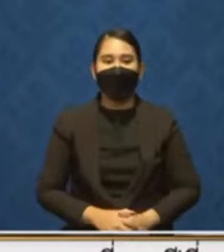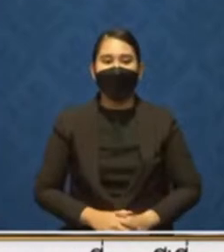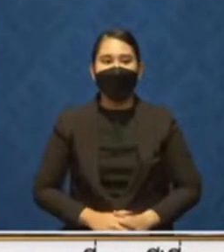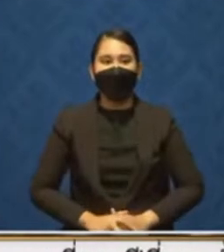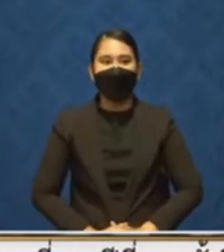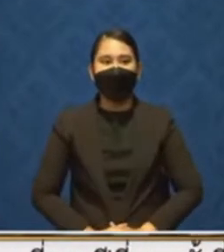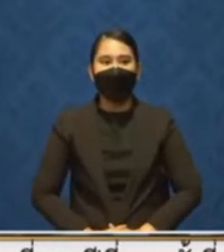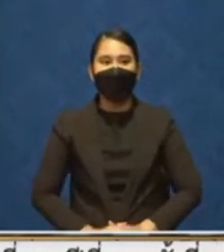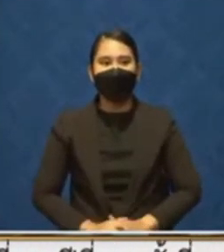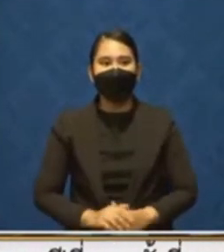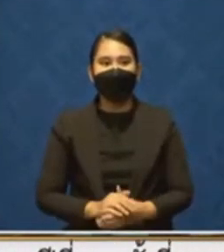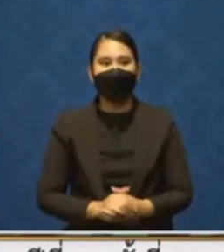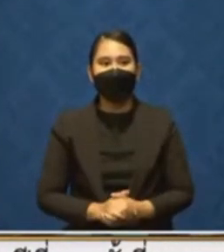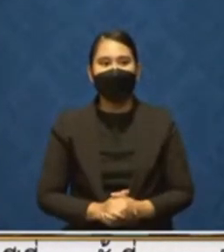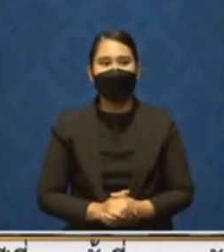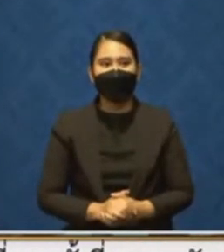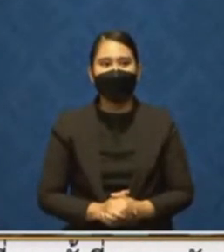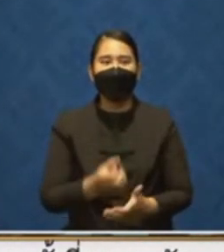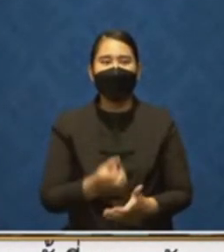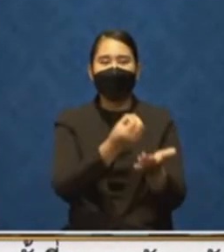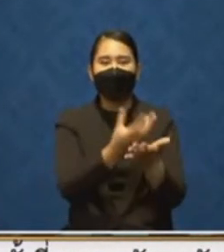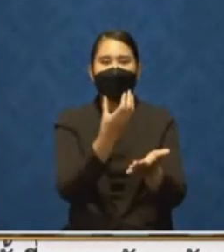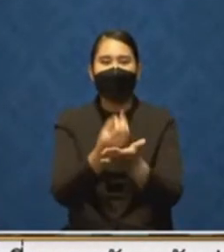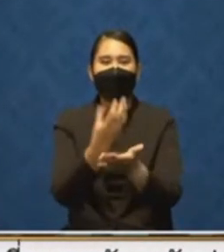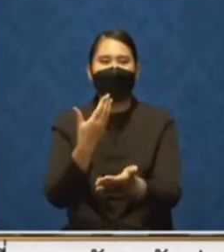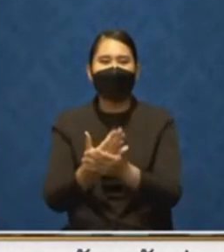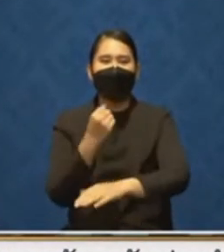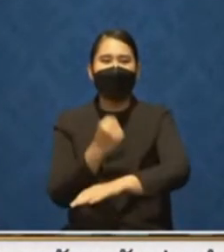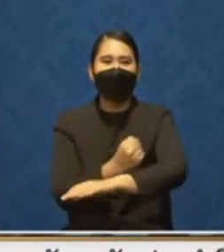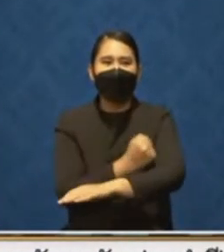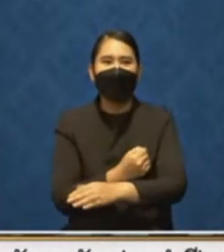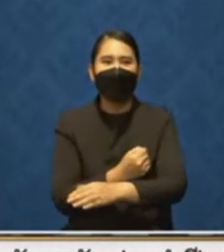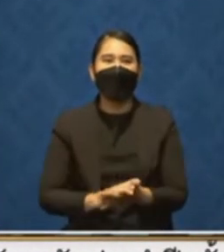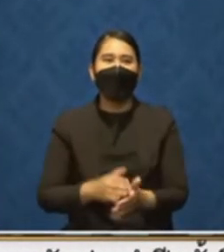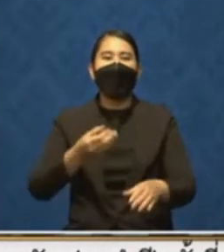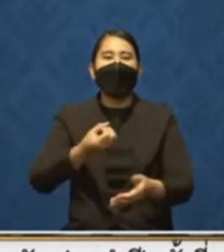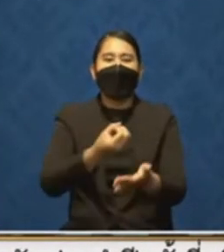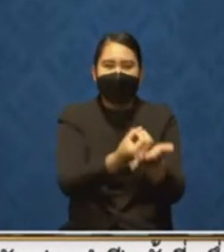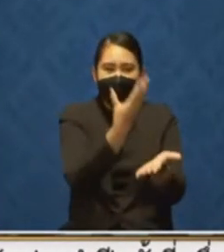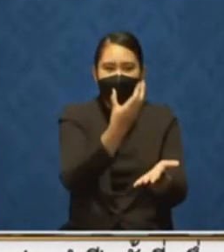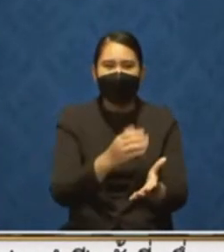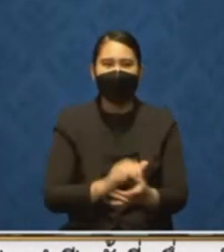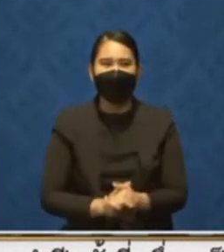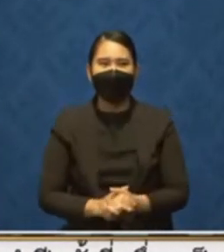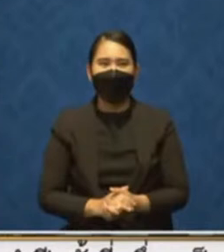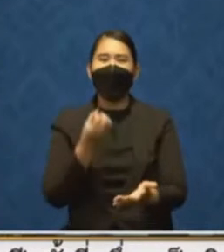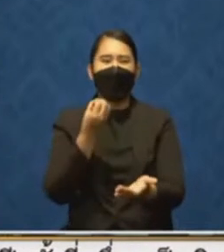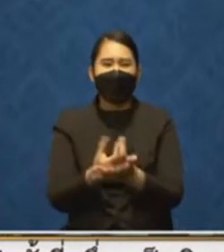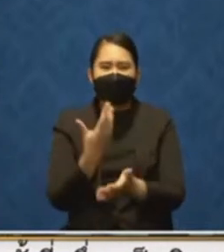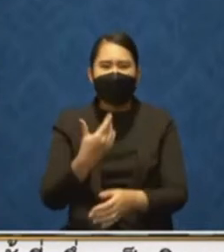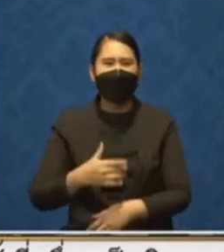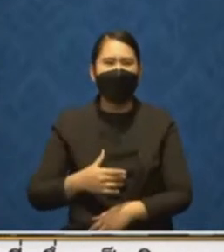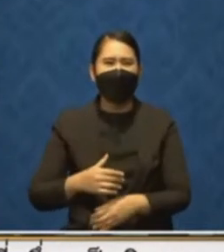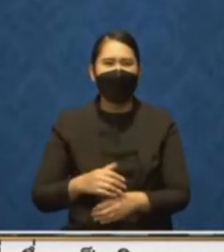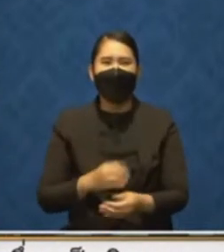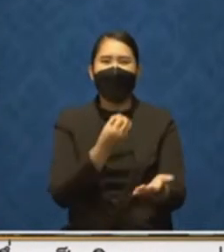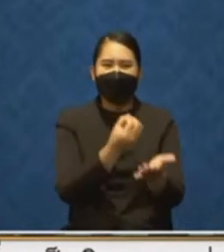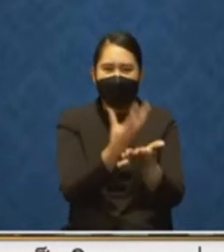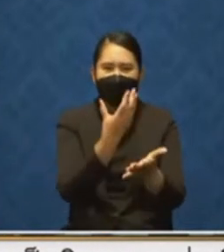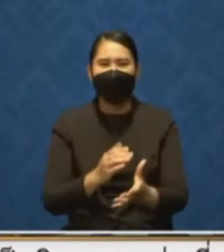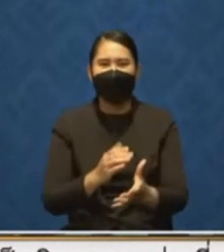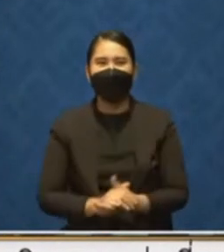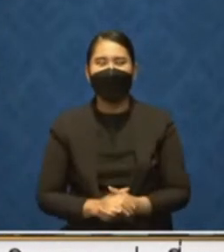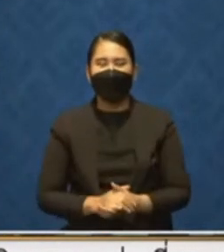น้ำจากไว้ค่าแรงไม่มีอะไรกินเลยเนี่ยแพงมากแพงครับวันนี้ควรจะแพงขนาดนี้ก็แพงอยู่นะจ๊ะขอ